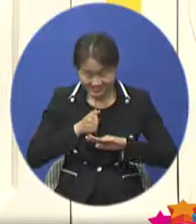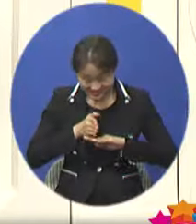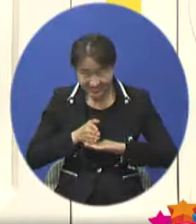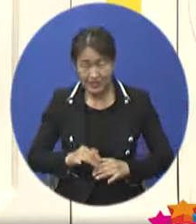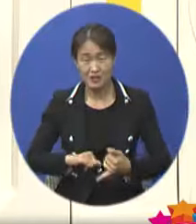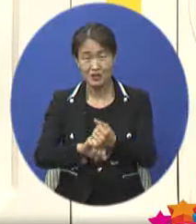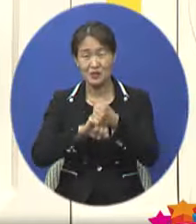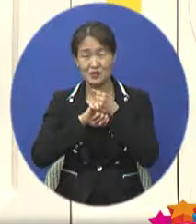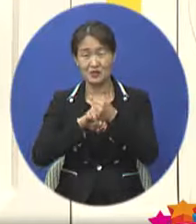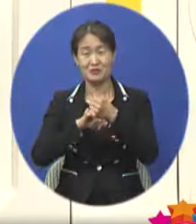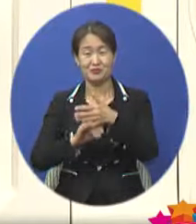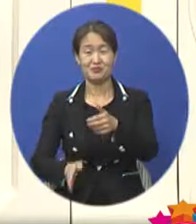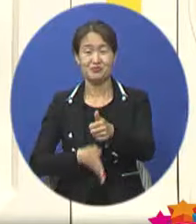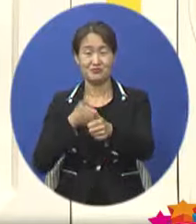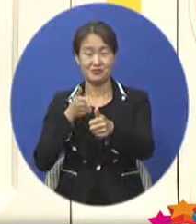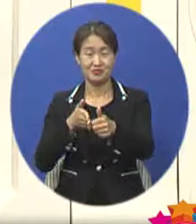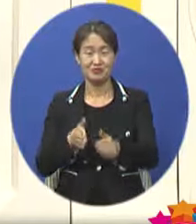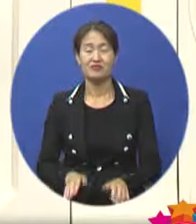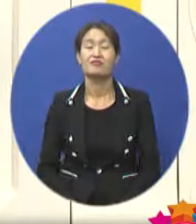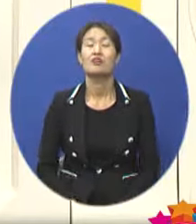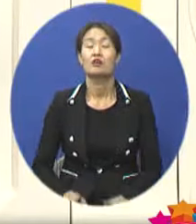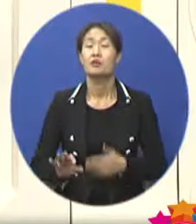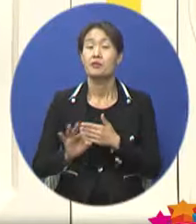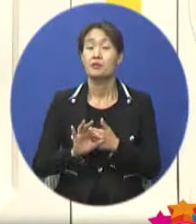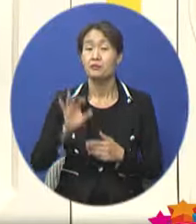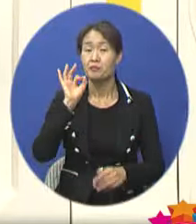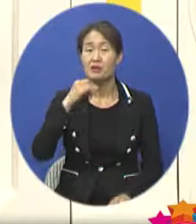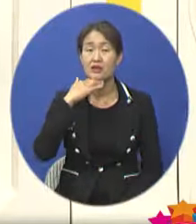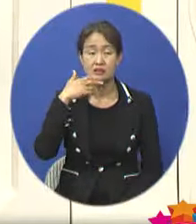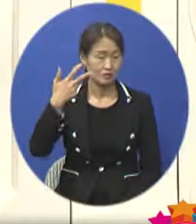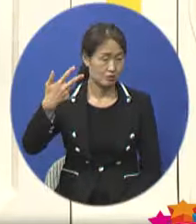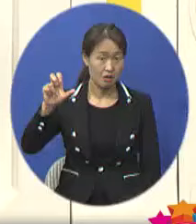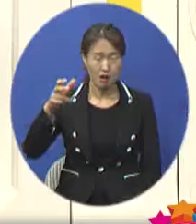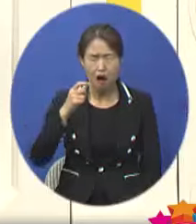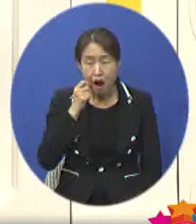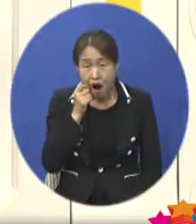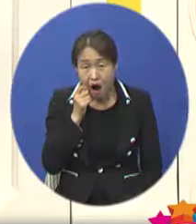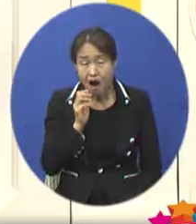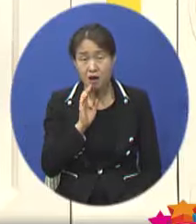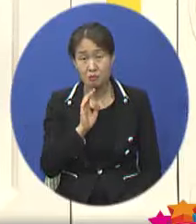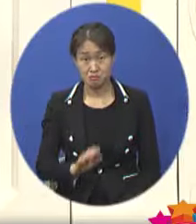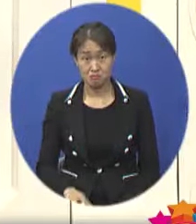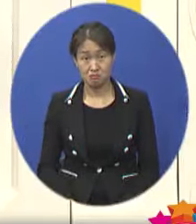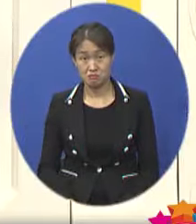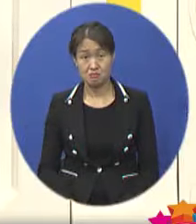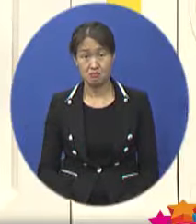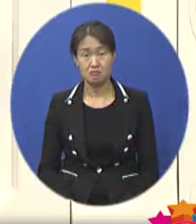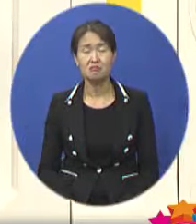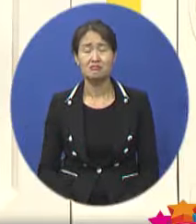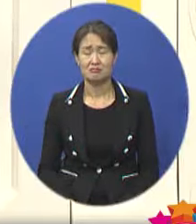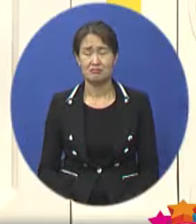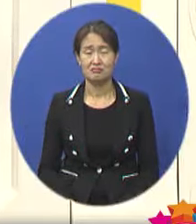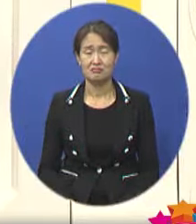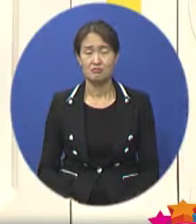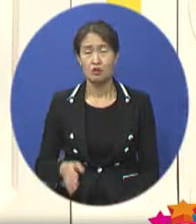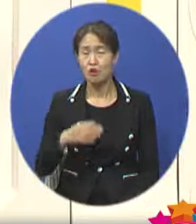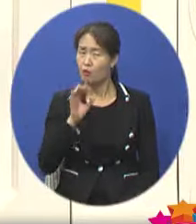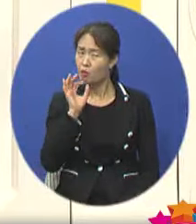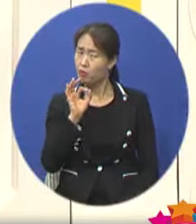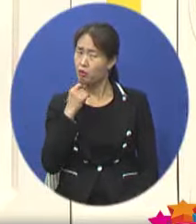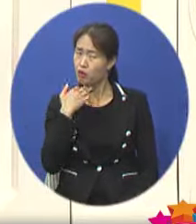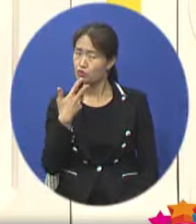꼭 부탁해 주십시오. 그래, 예. 내 나이가 네. 75이거든요. 어머, 75이요? 예. 근데 한